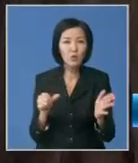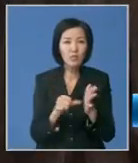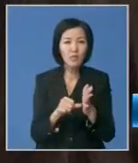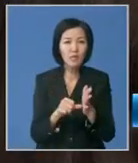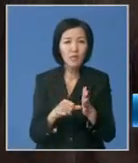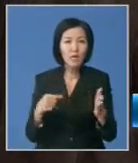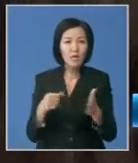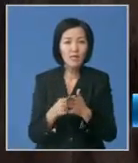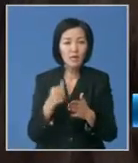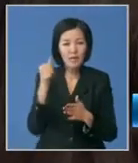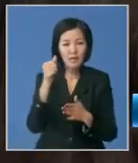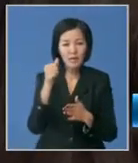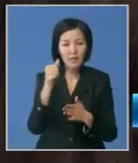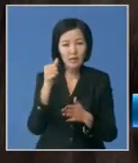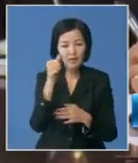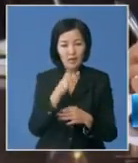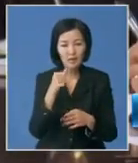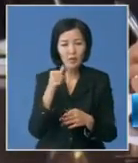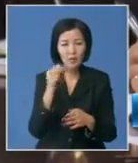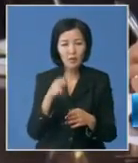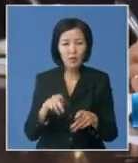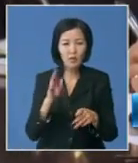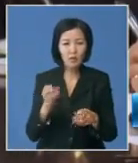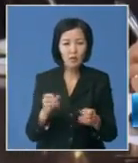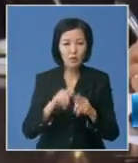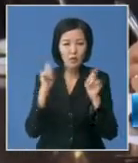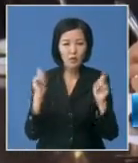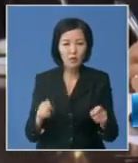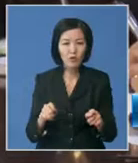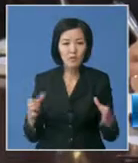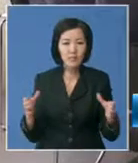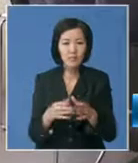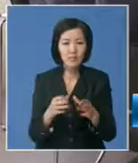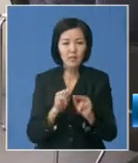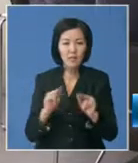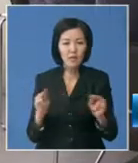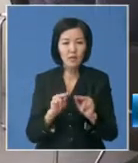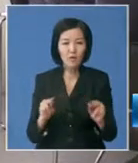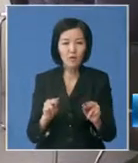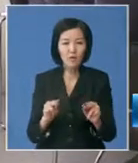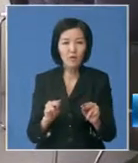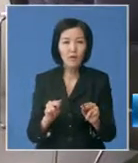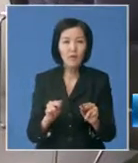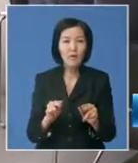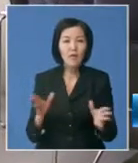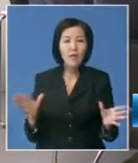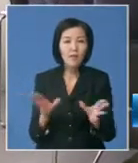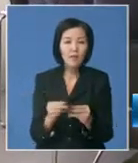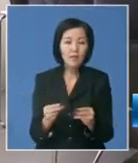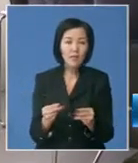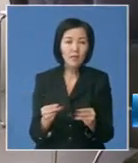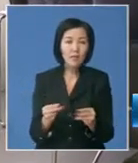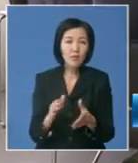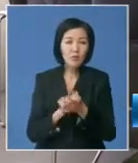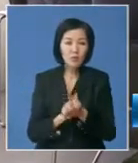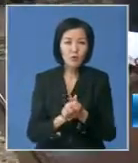распахнул свои двери до конца года высоко профессионален и состав педагогов остается лишь слаженно и эффективно работать